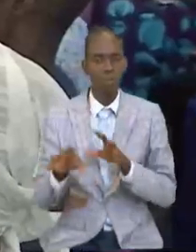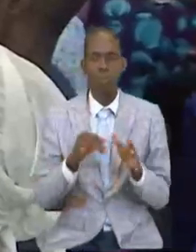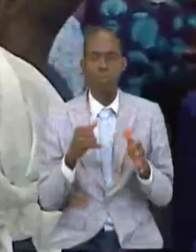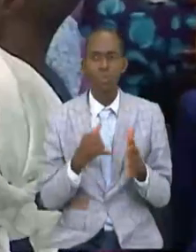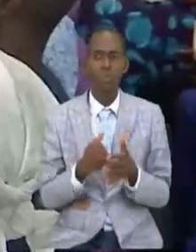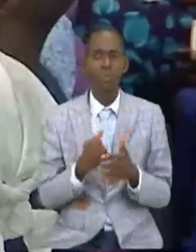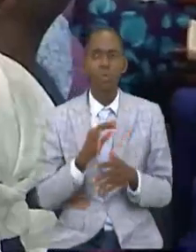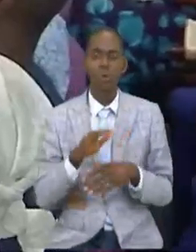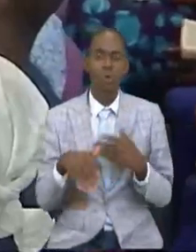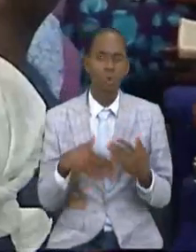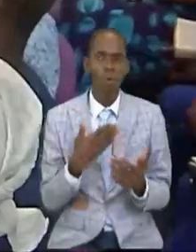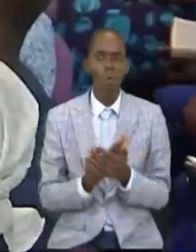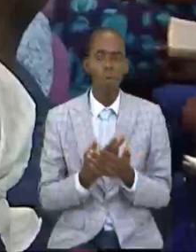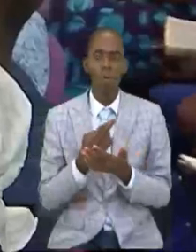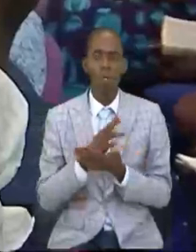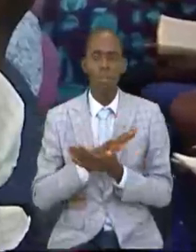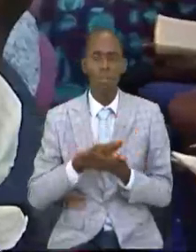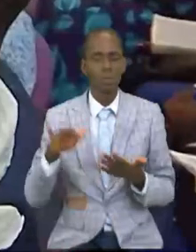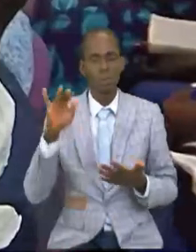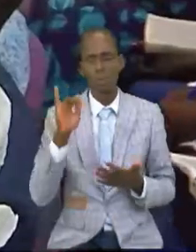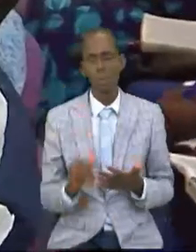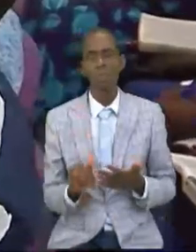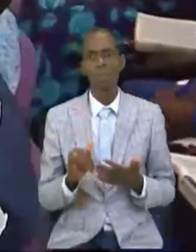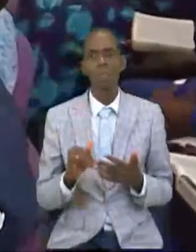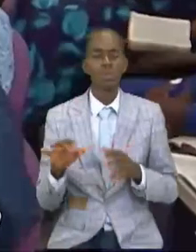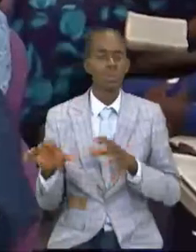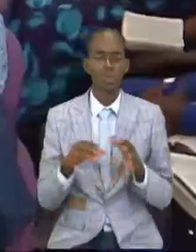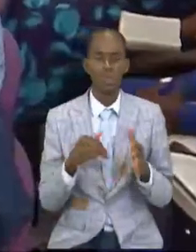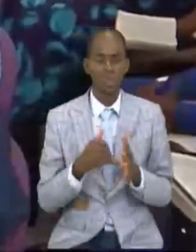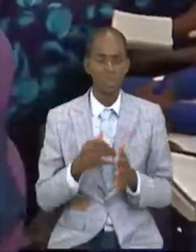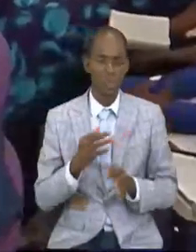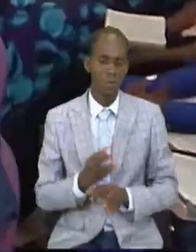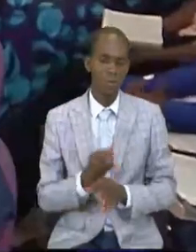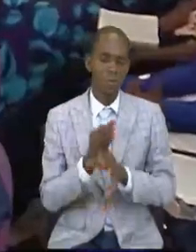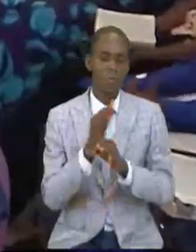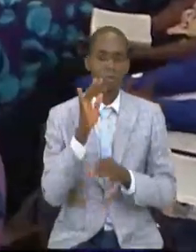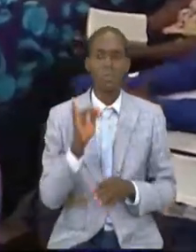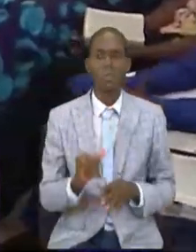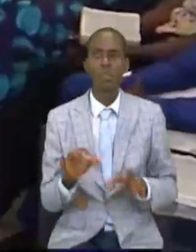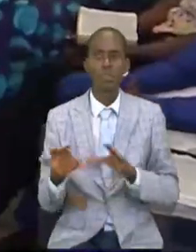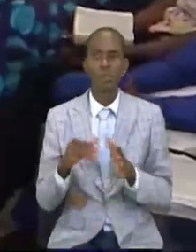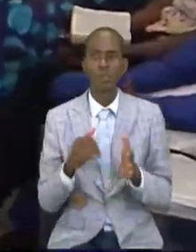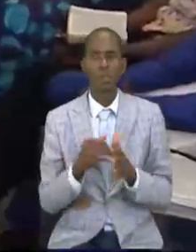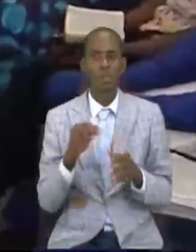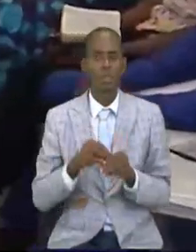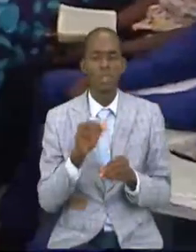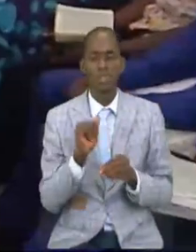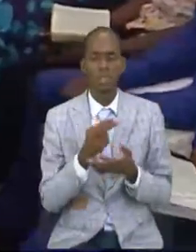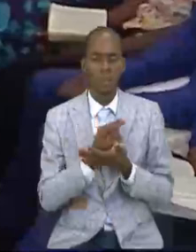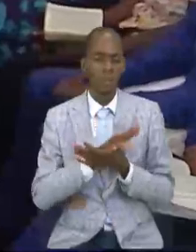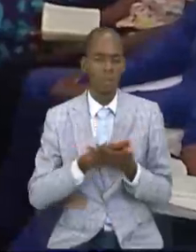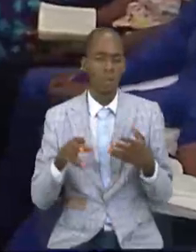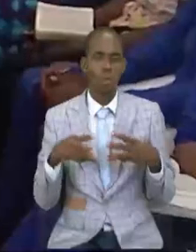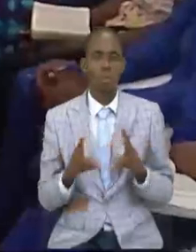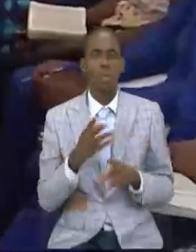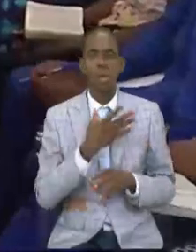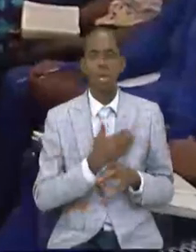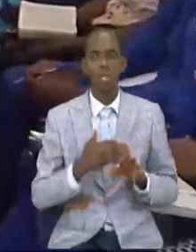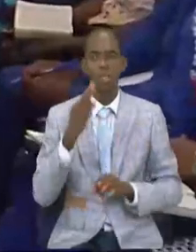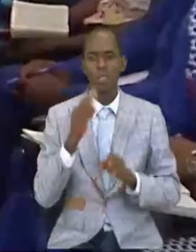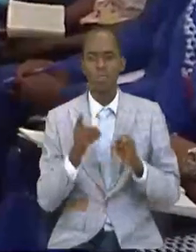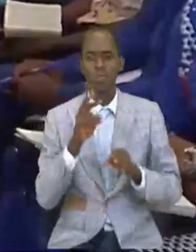honnête. Ils le font avec justice, ils le font avec fidélité et avec grâce. Ils le font de façon pieuse. Et si